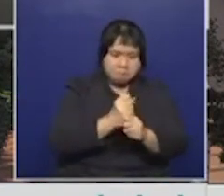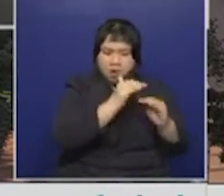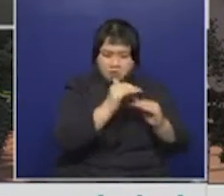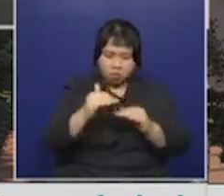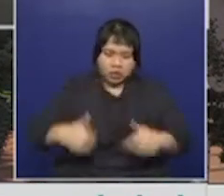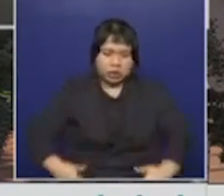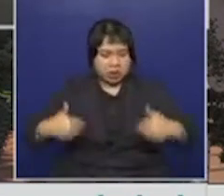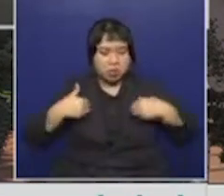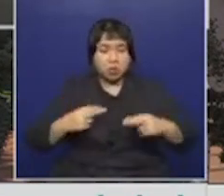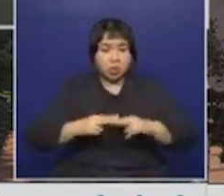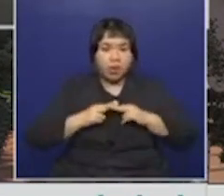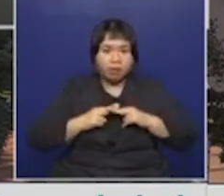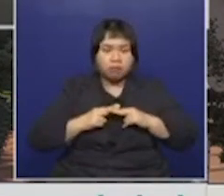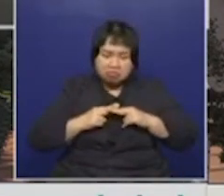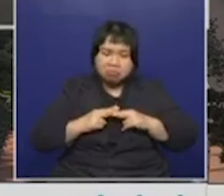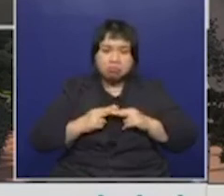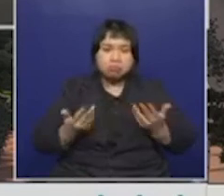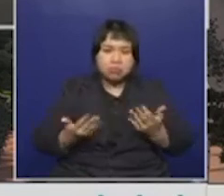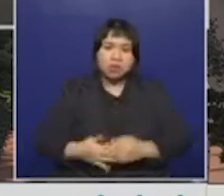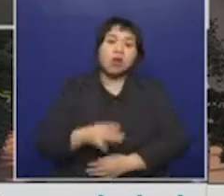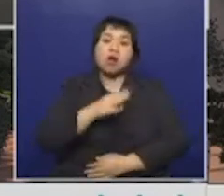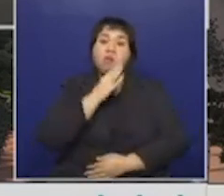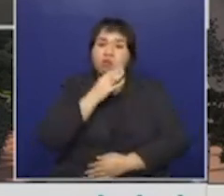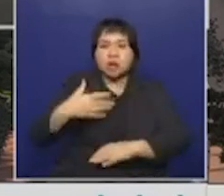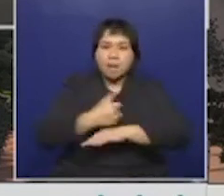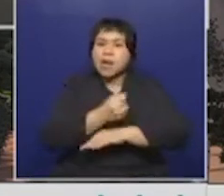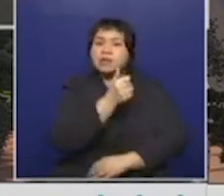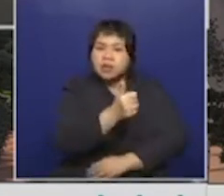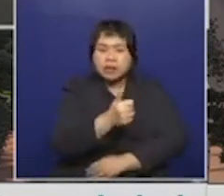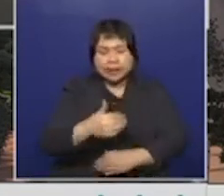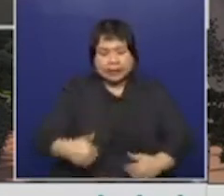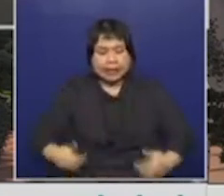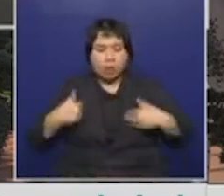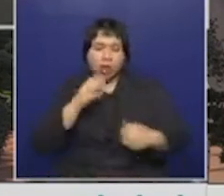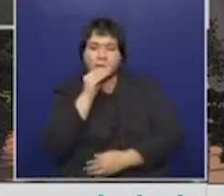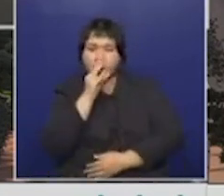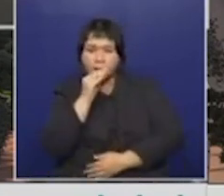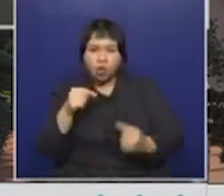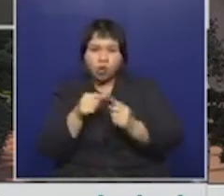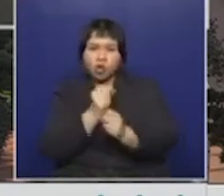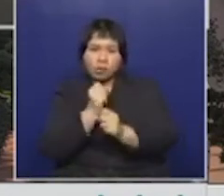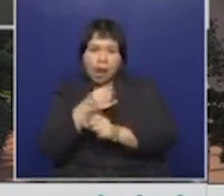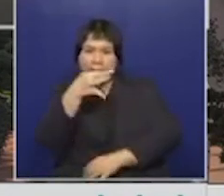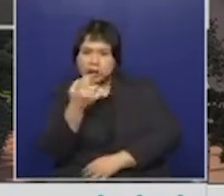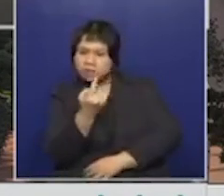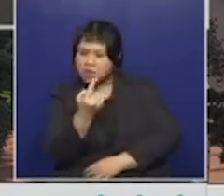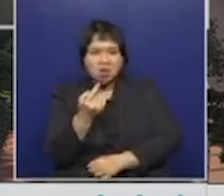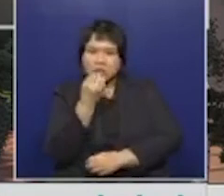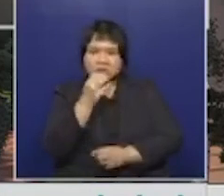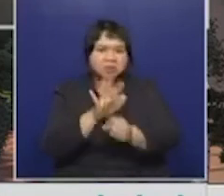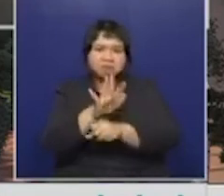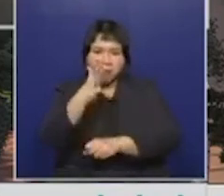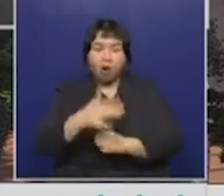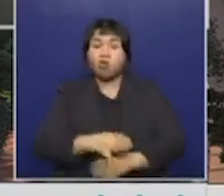ข้องกับการใช้ชีวิตประจำวันของเราเพราะถ้าการเมืองดีแต่เราคงไม่ต้องมาพูดว่าการทำงานอาชีพเดียวคงไม่พอกิน